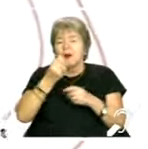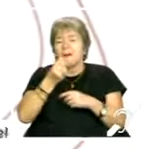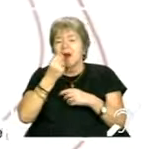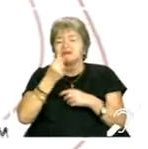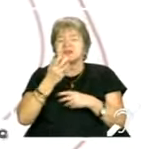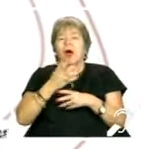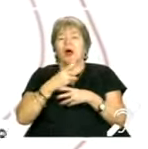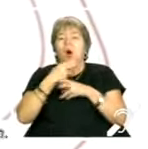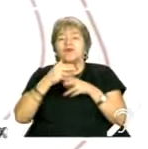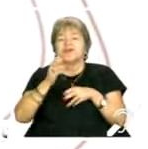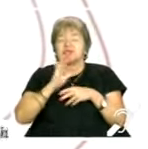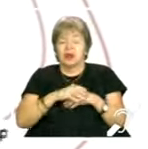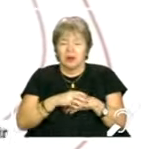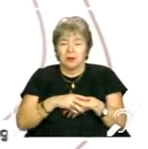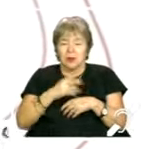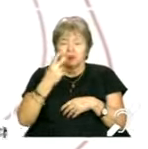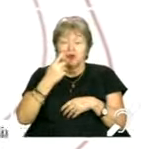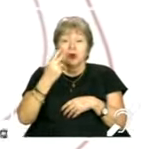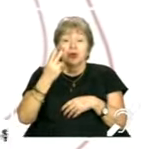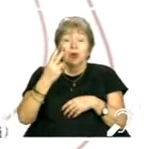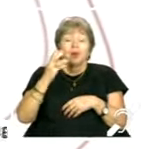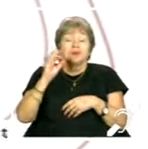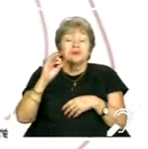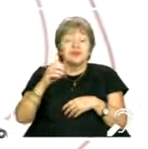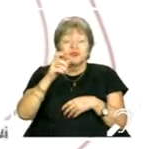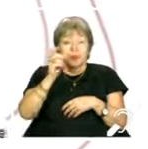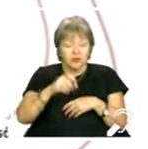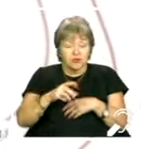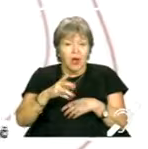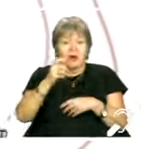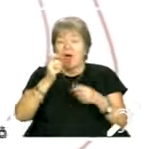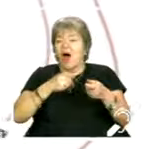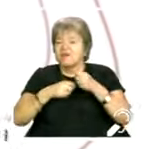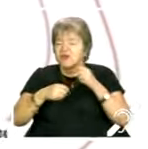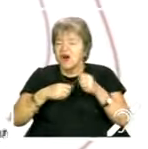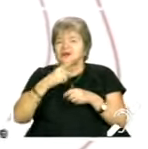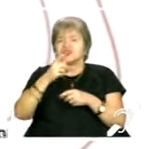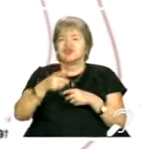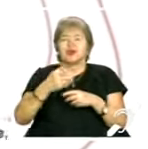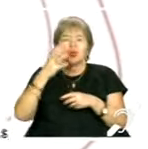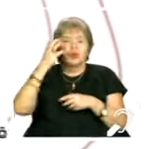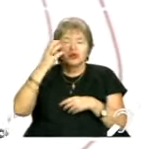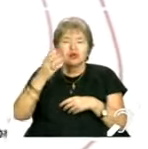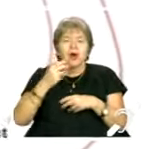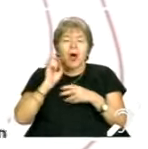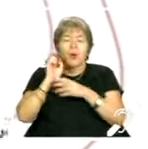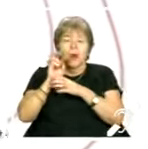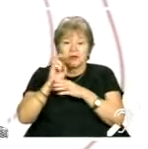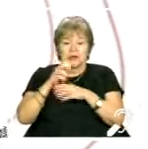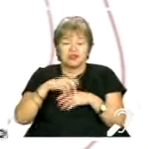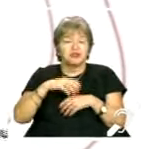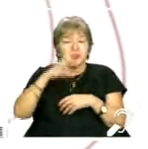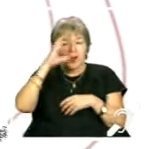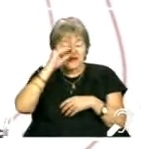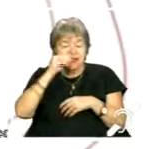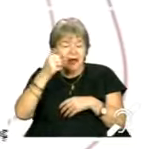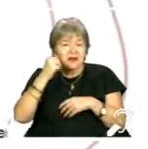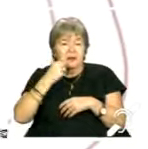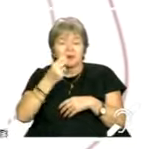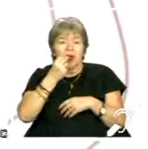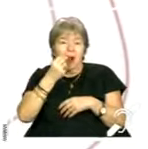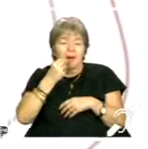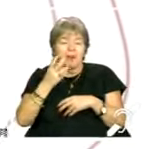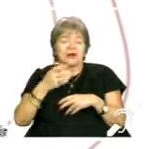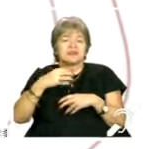120 de personalități ale culturii și mediului de afaceri francez au participat la dineul găzduit de Emanuel Macron la